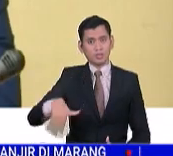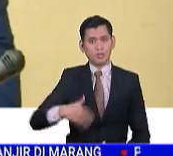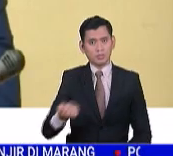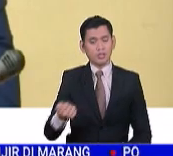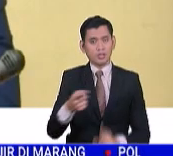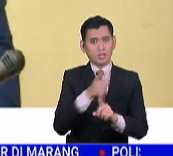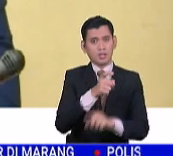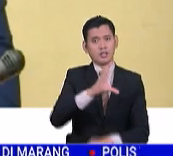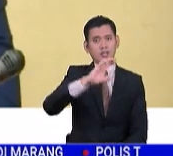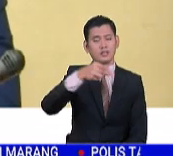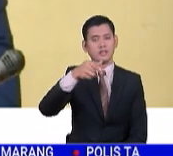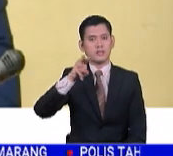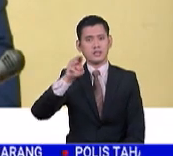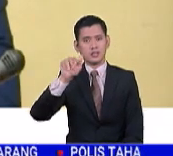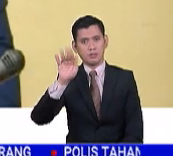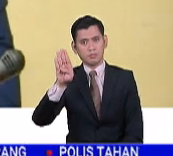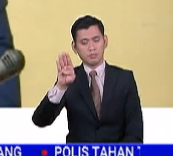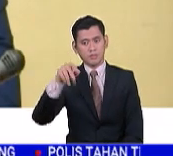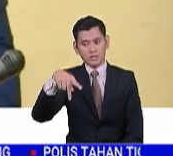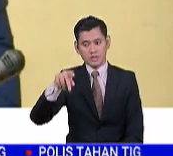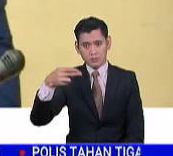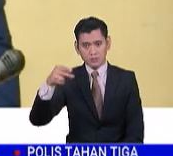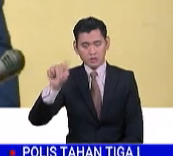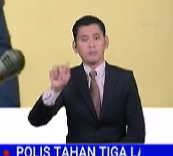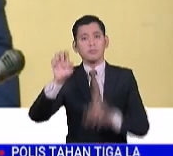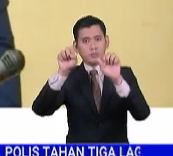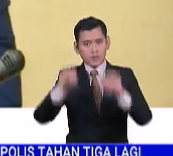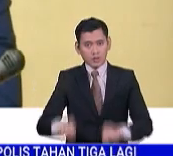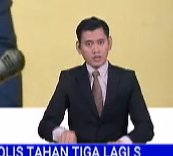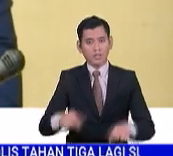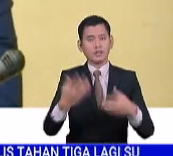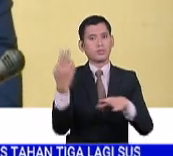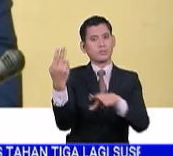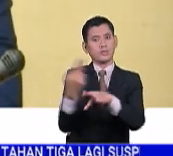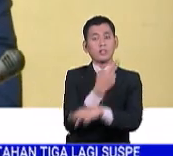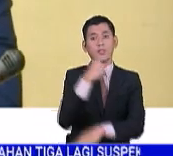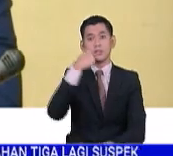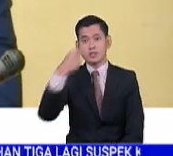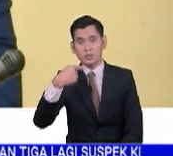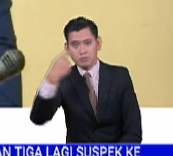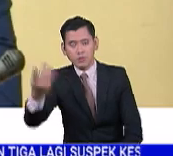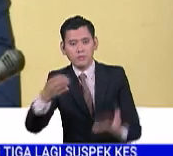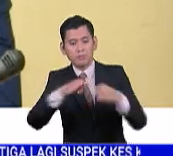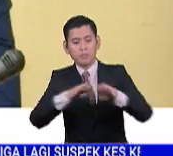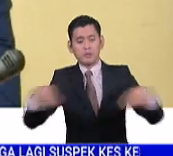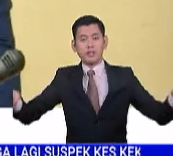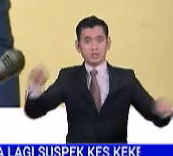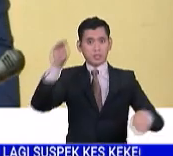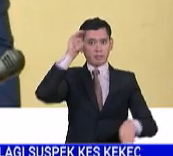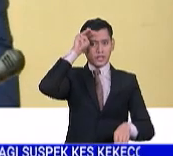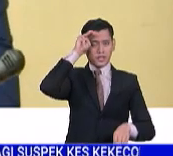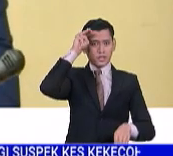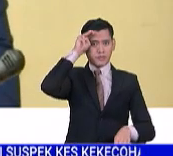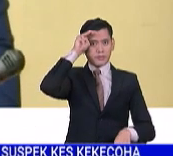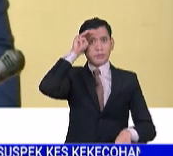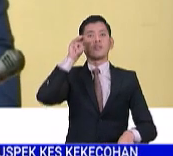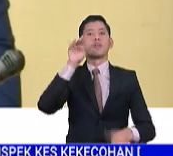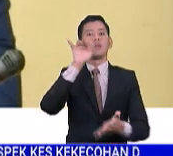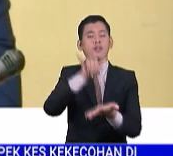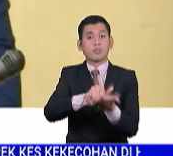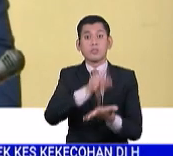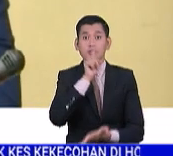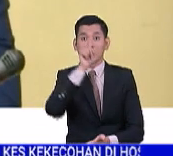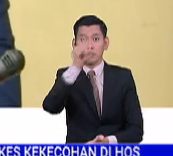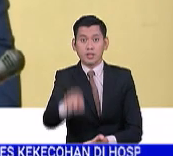sampah ataupun kita yang beragama Islam boleh berbahasa Malaysia jadi Islam itu satu lagi muka